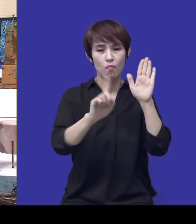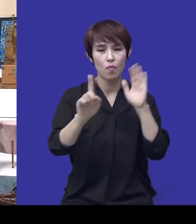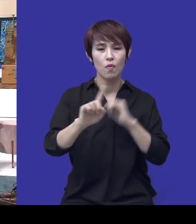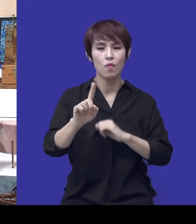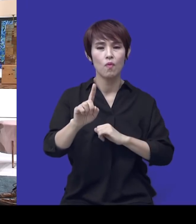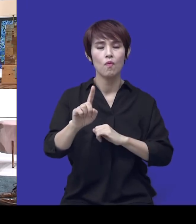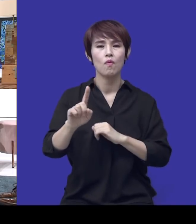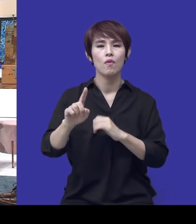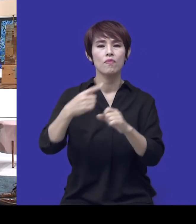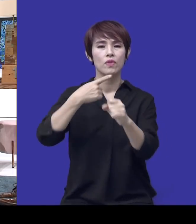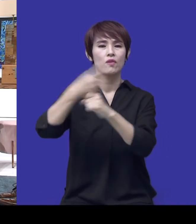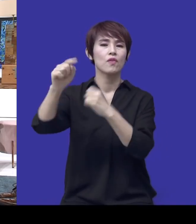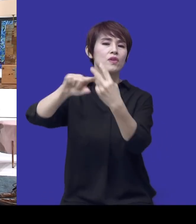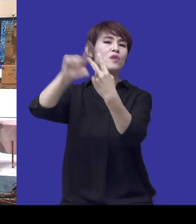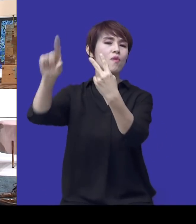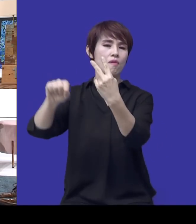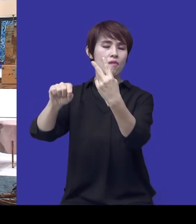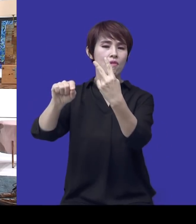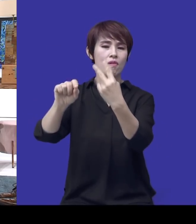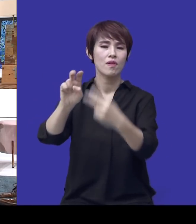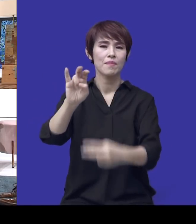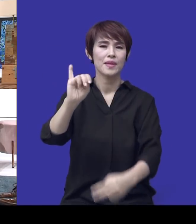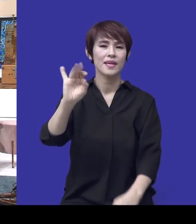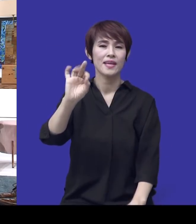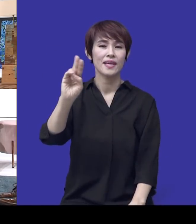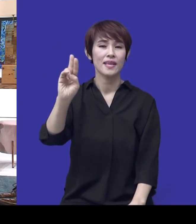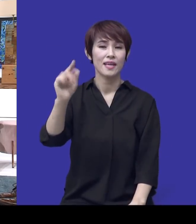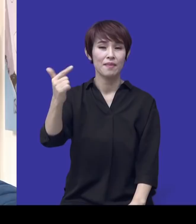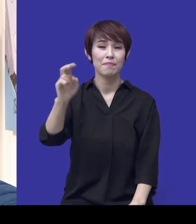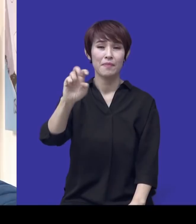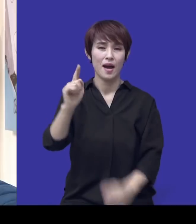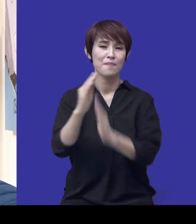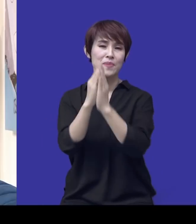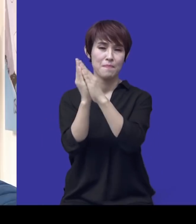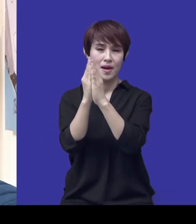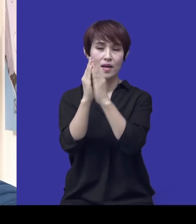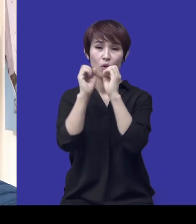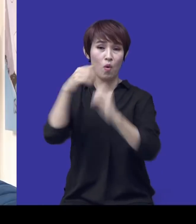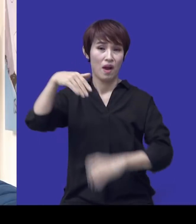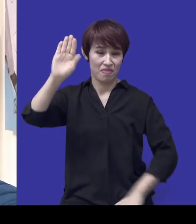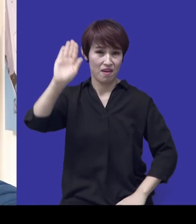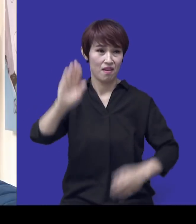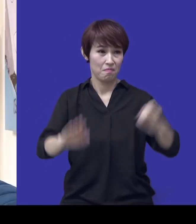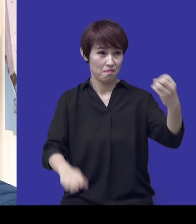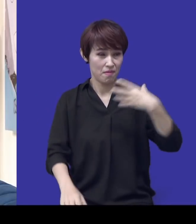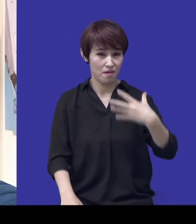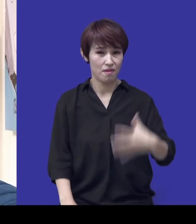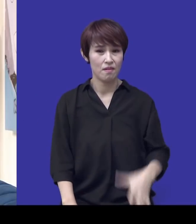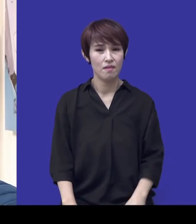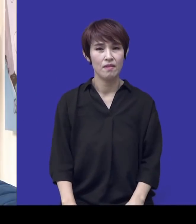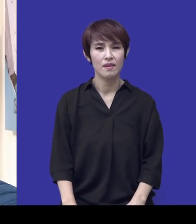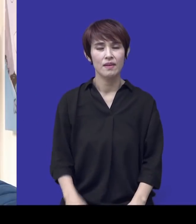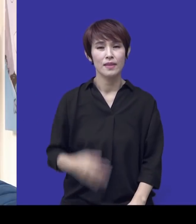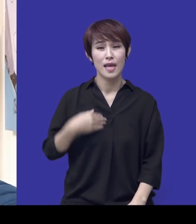근데 모집을 하고 있다. 근데 그때까지 저는 아무것도 안 들렸거든요. 네. 근데 저희 아버지가 그때 청년부 약간 위원장님이셔가지고